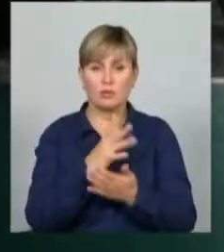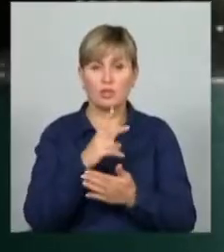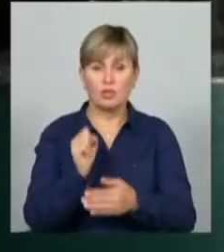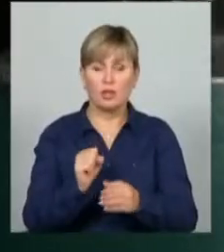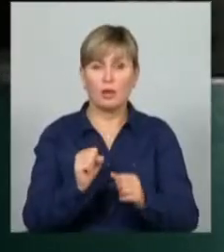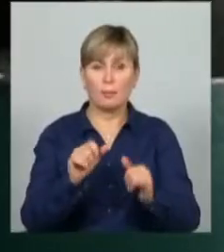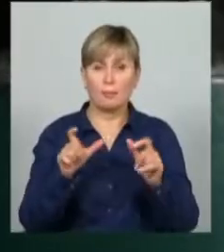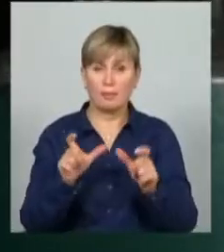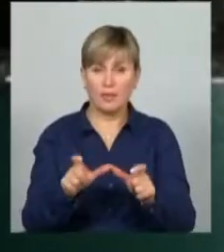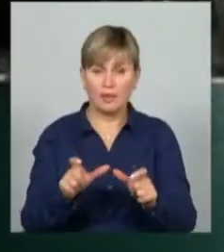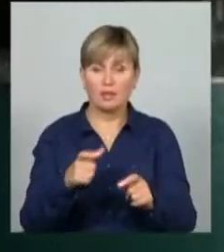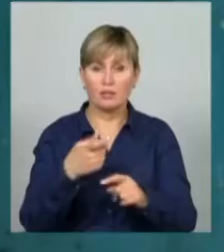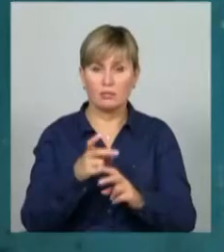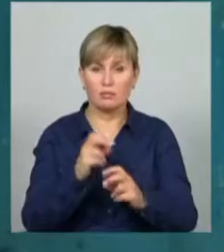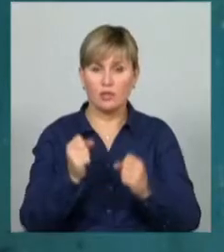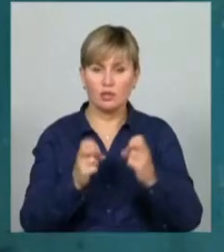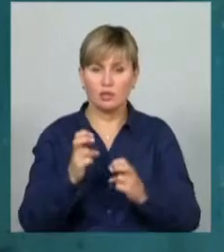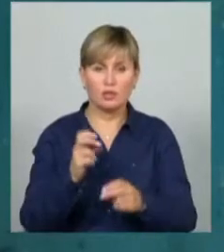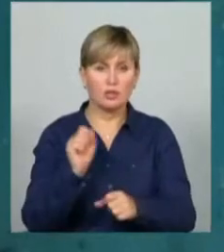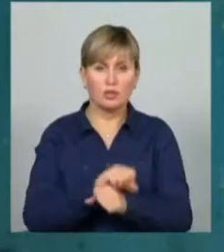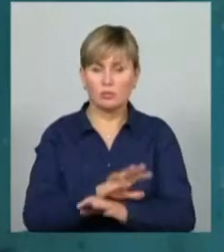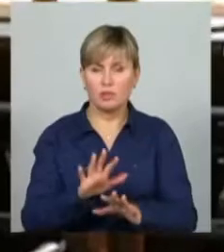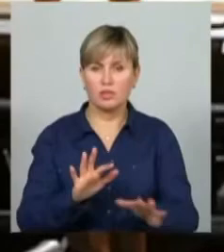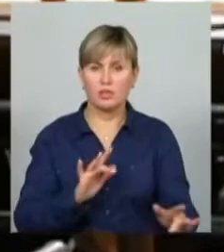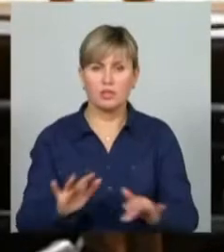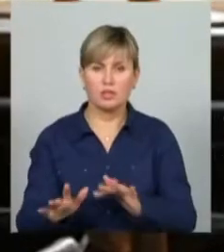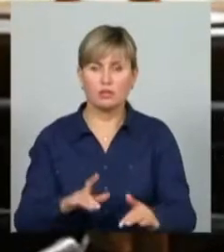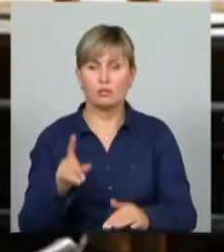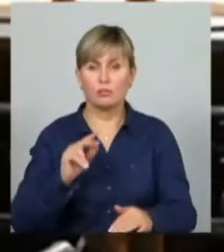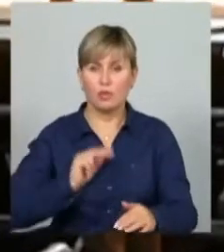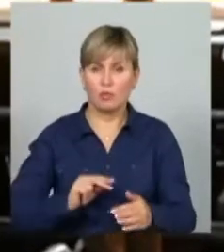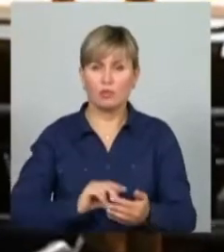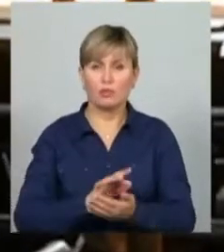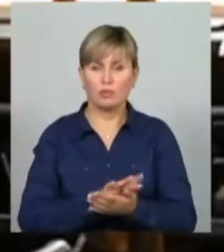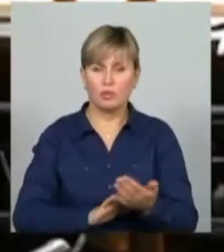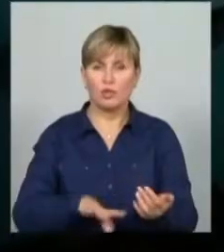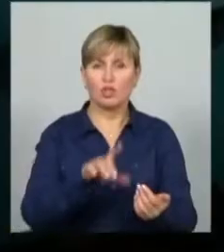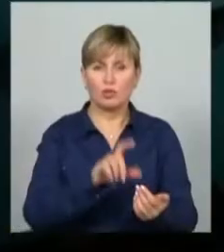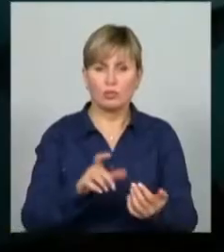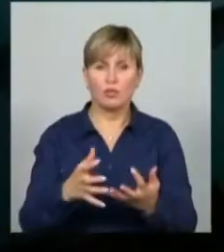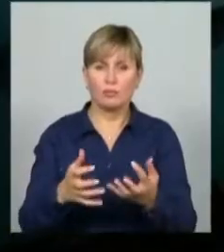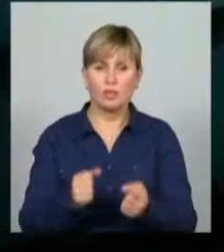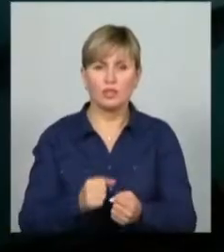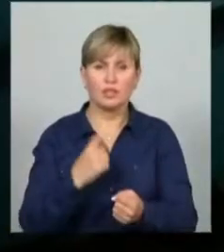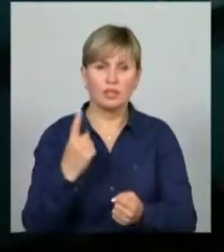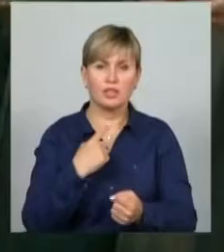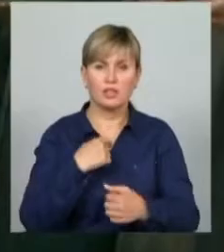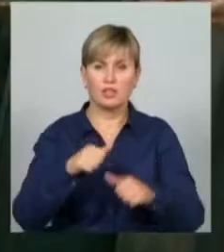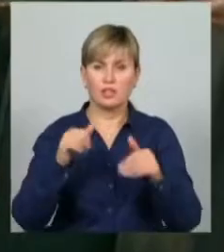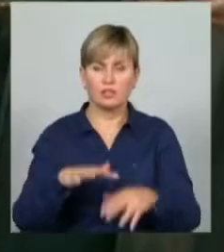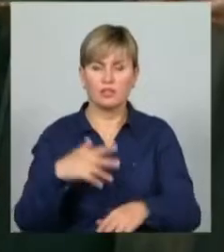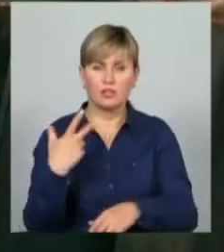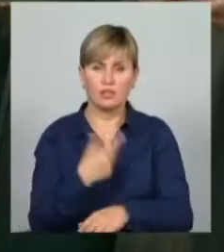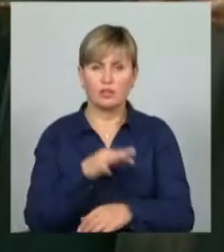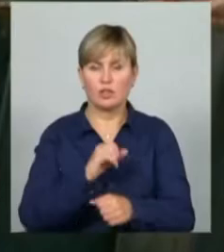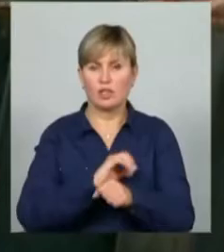пандемию, завод тяжелого машиностроения не приостанавливал деятельность. И чтобы работа продолжалась, сотрудники приняли единогласное решение